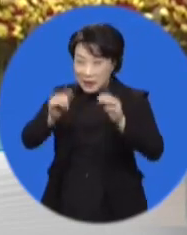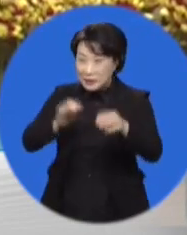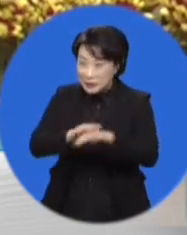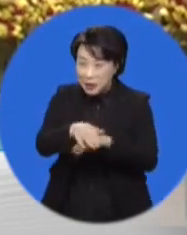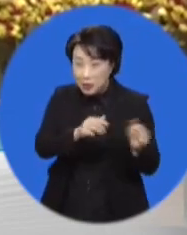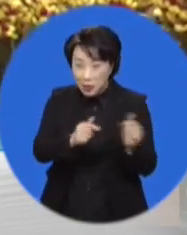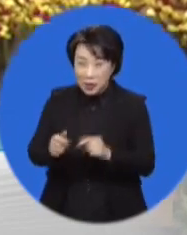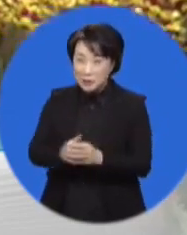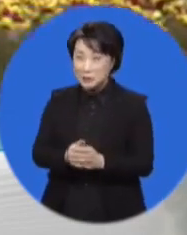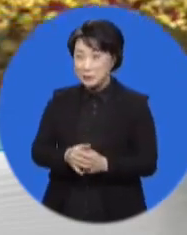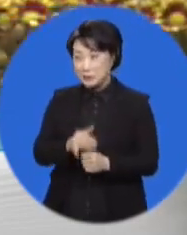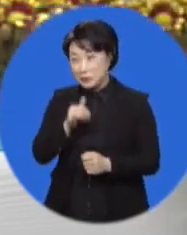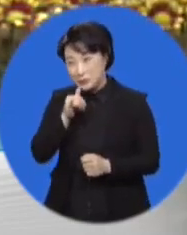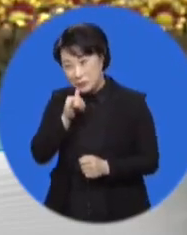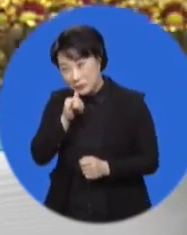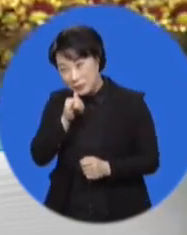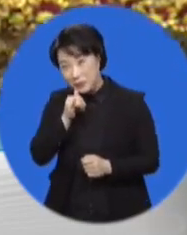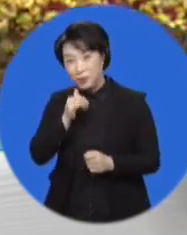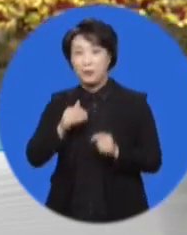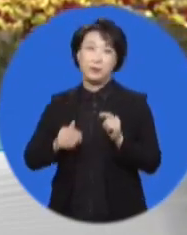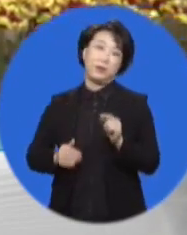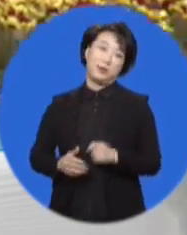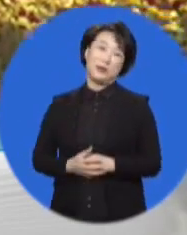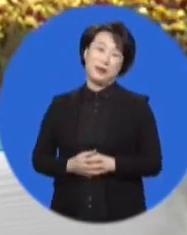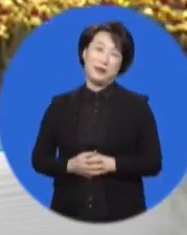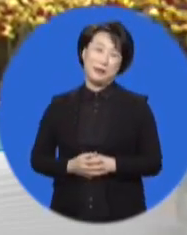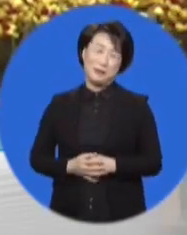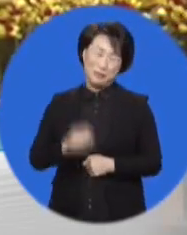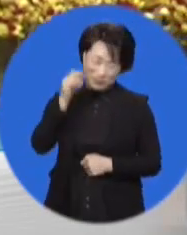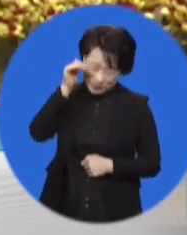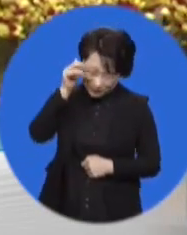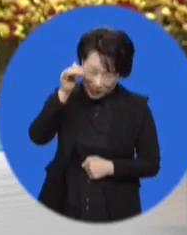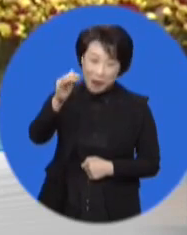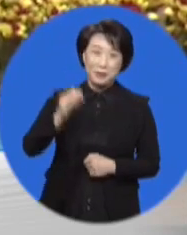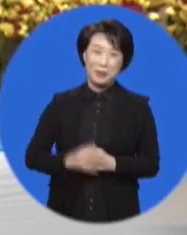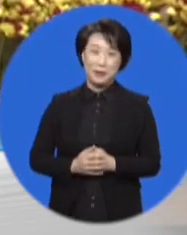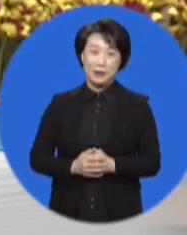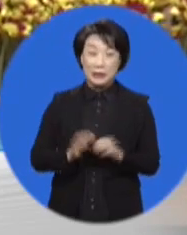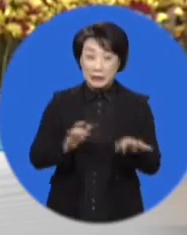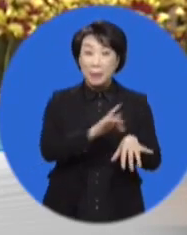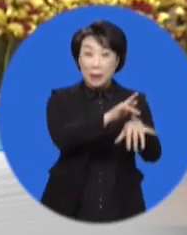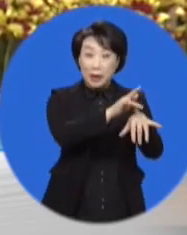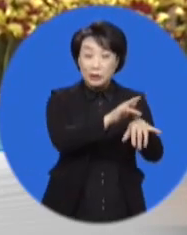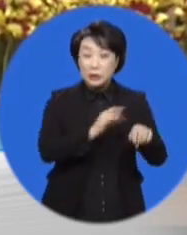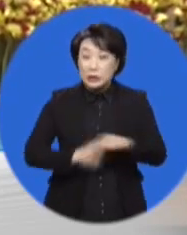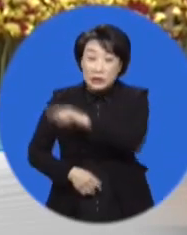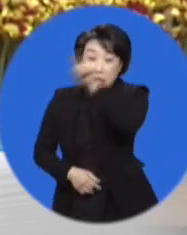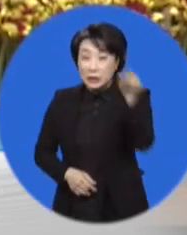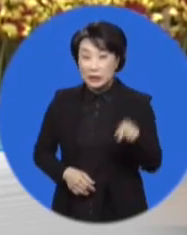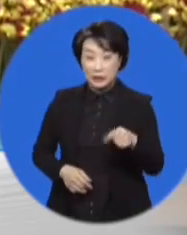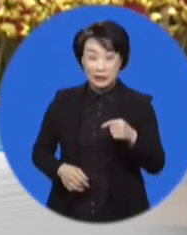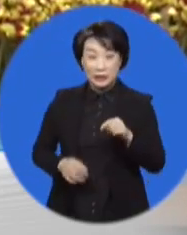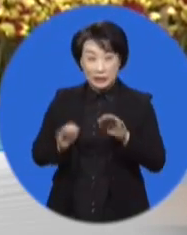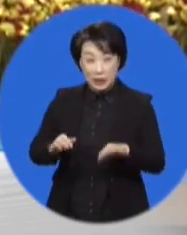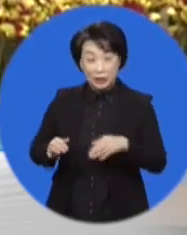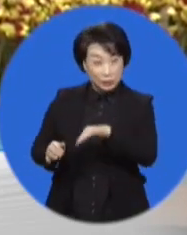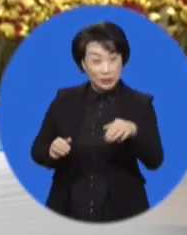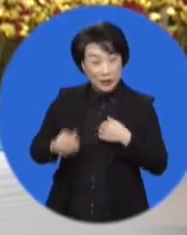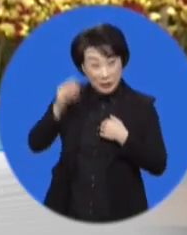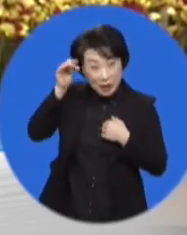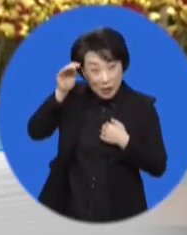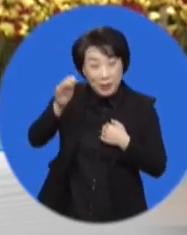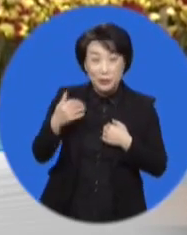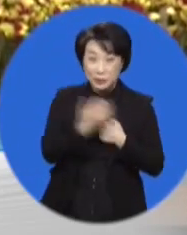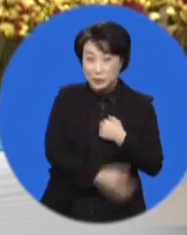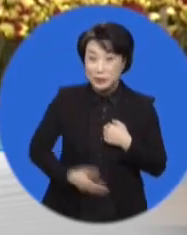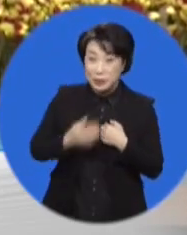인거아주그거열망하지근데마귀는그열망하는그육